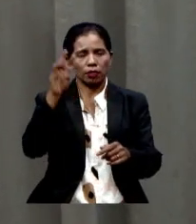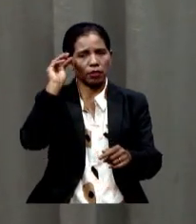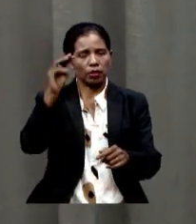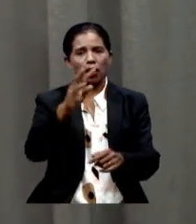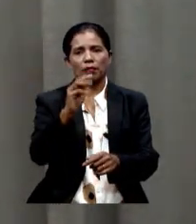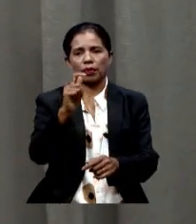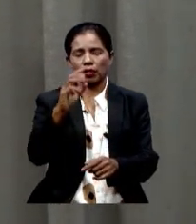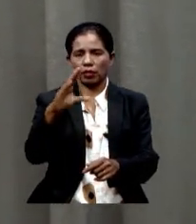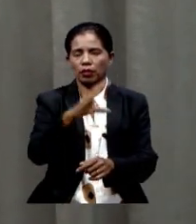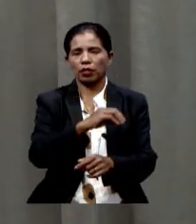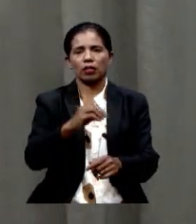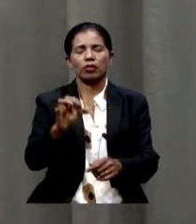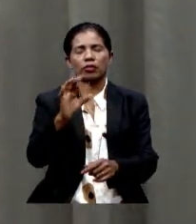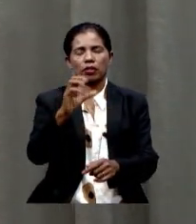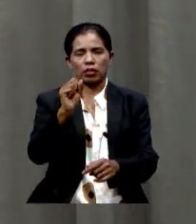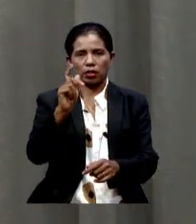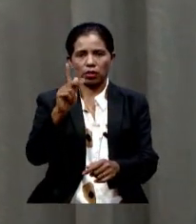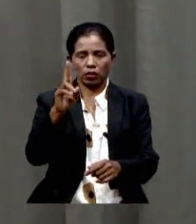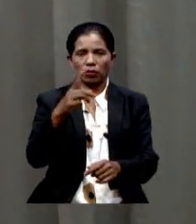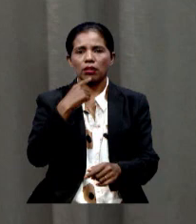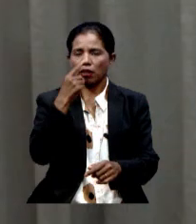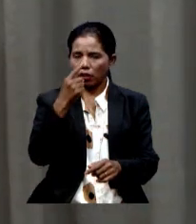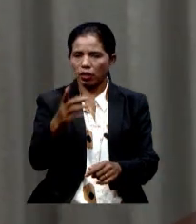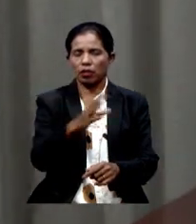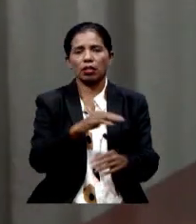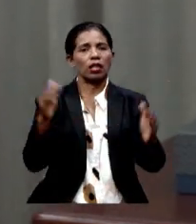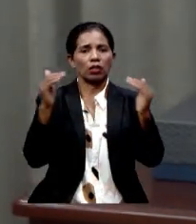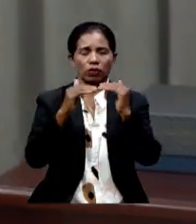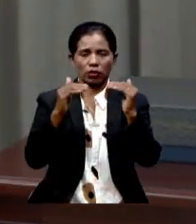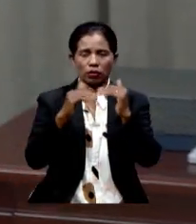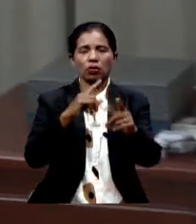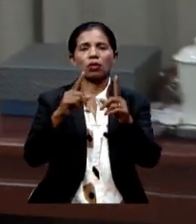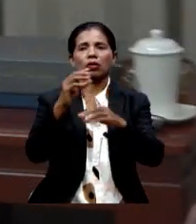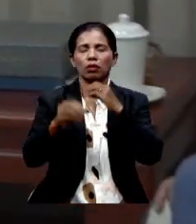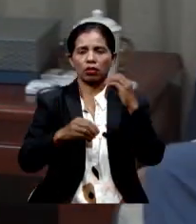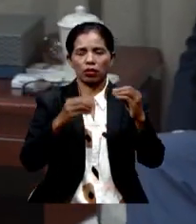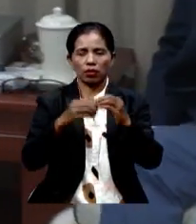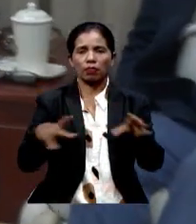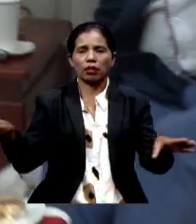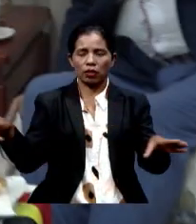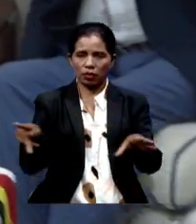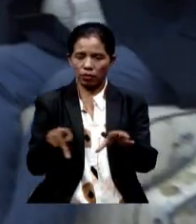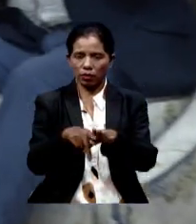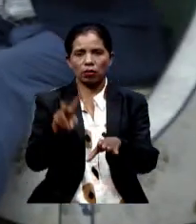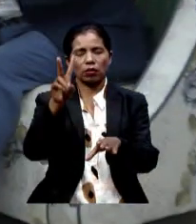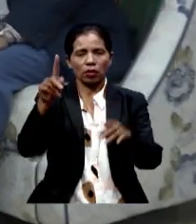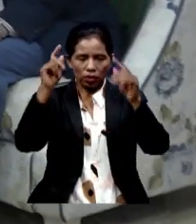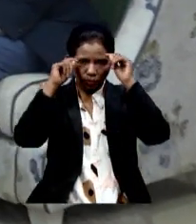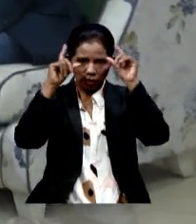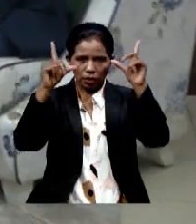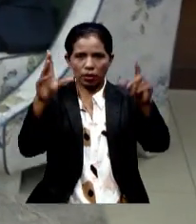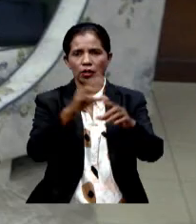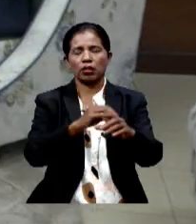Turismo Ambiente, Francisco Calvo Adelay Hateten, e a Soromutune, qualemos com a participação da Rua Timor-Lestenian